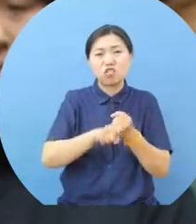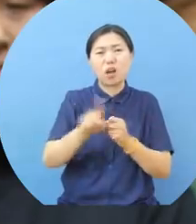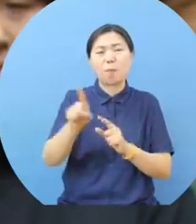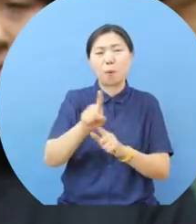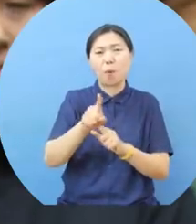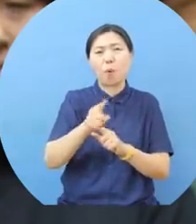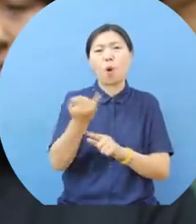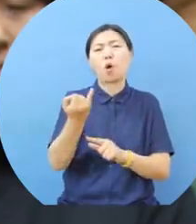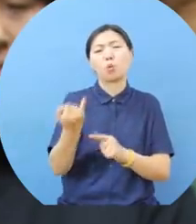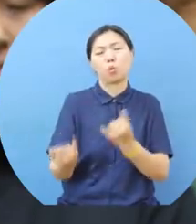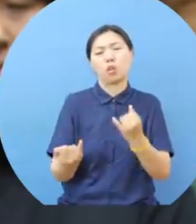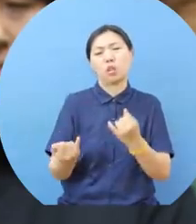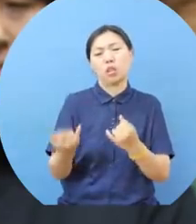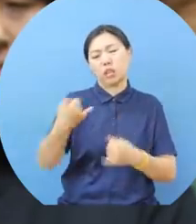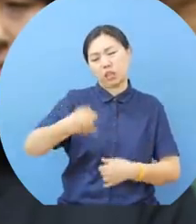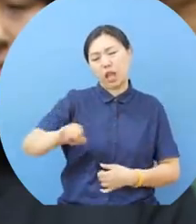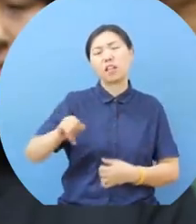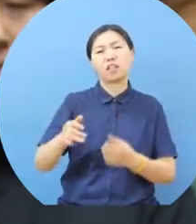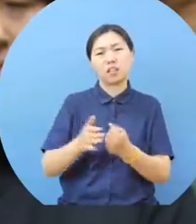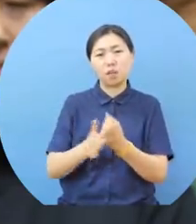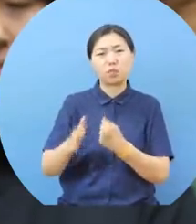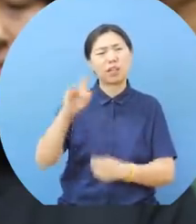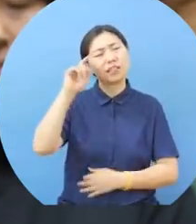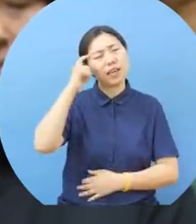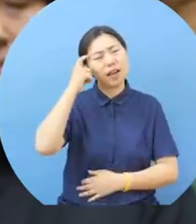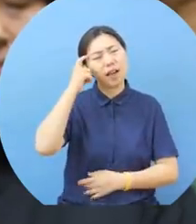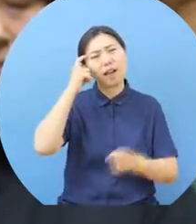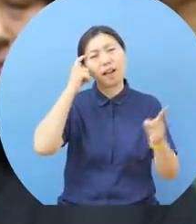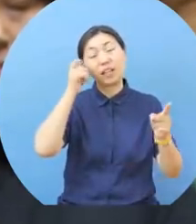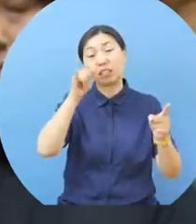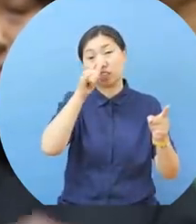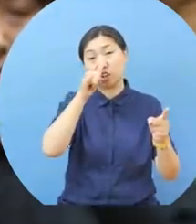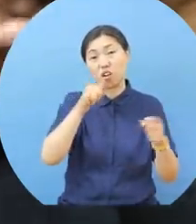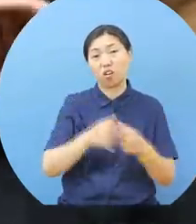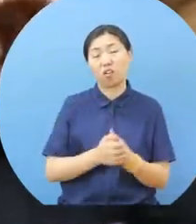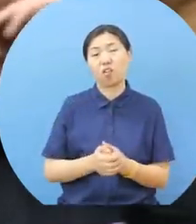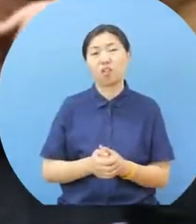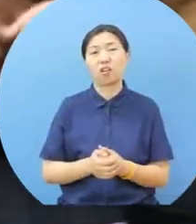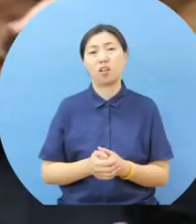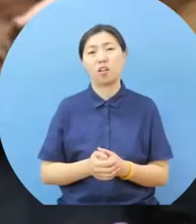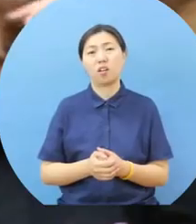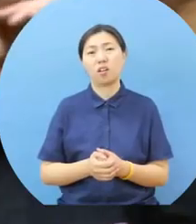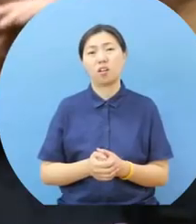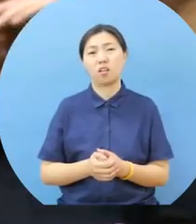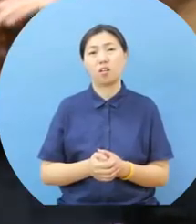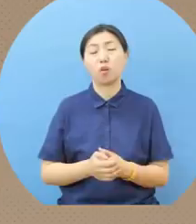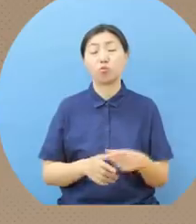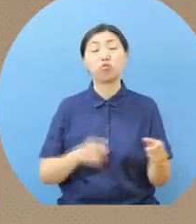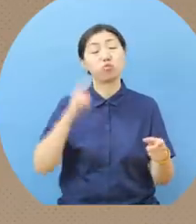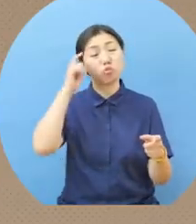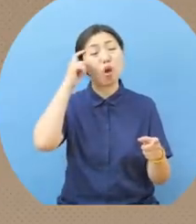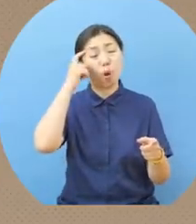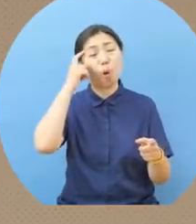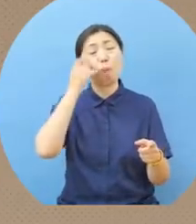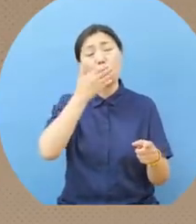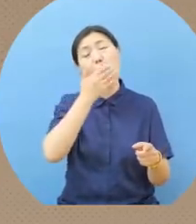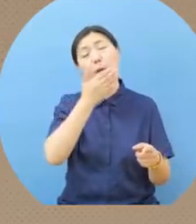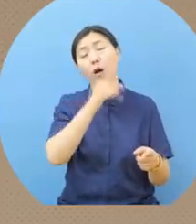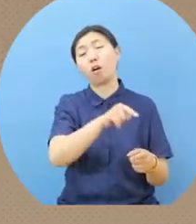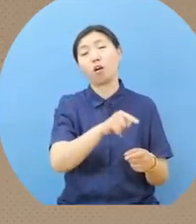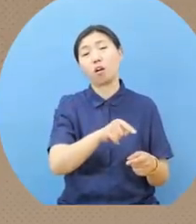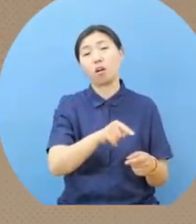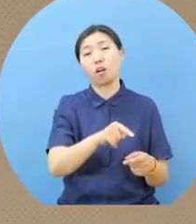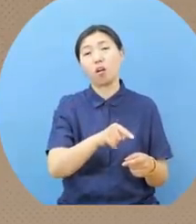동생이 그러한 것들로 인해서 이렇게 된거라고 생각을 하는 과 감성 할 수도